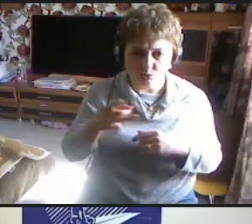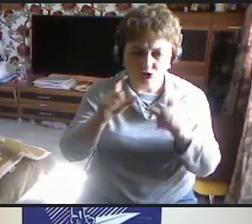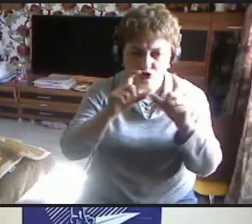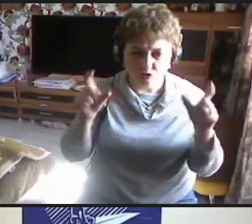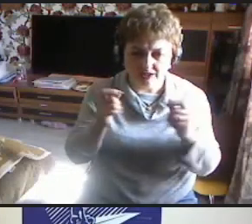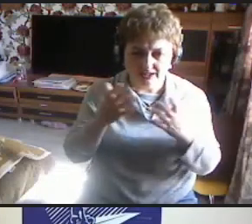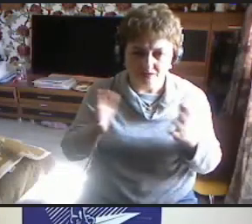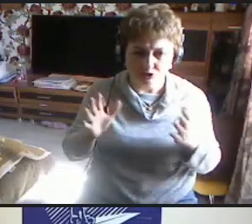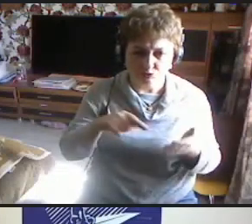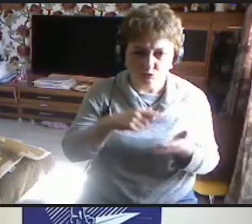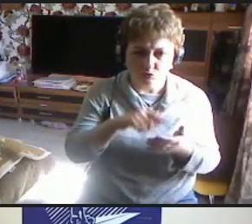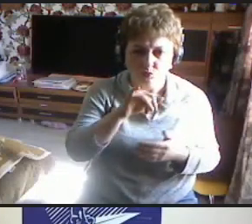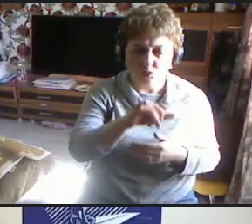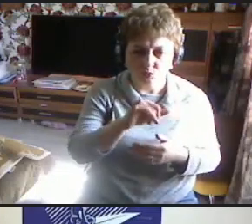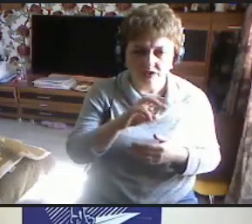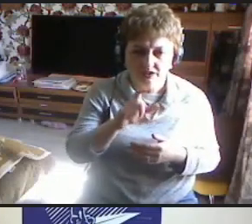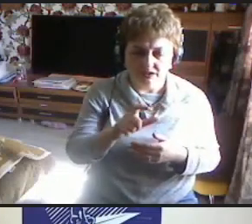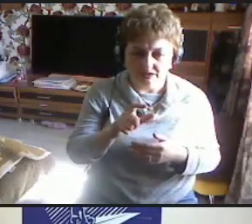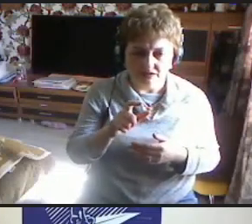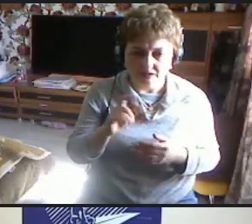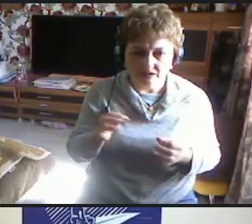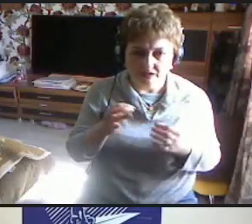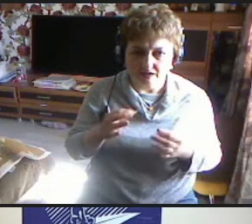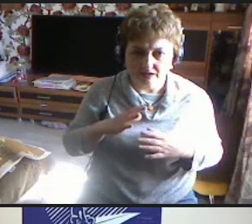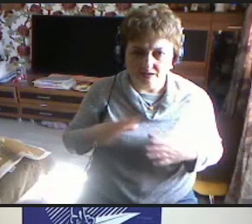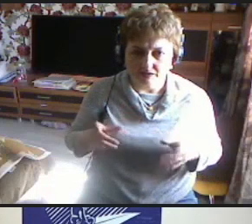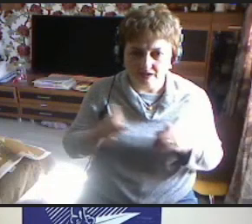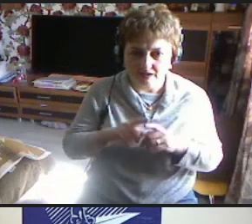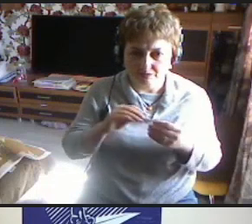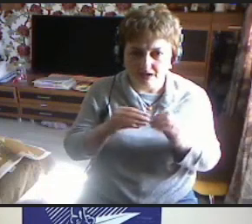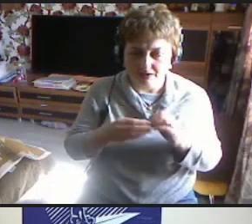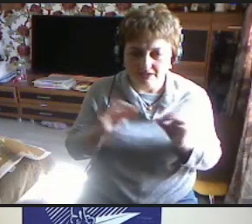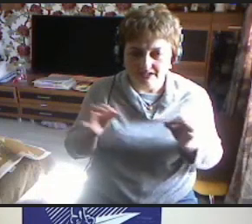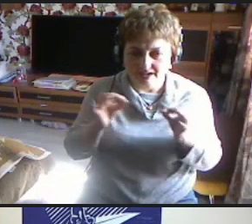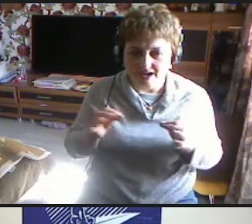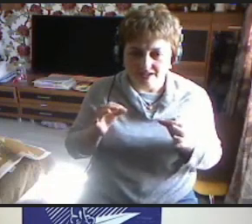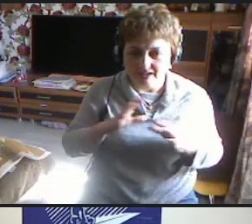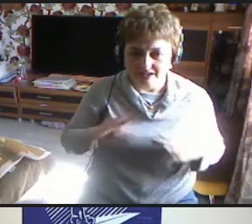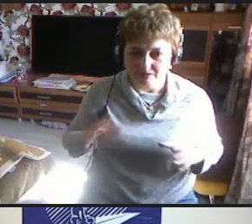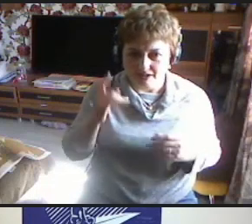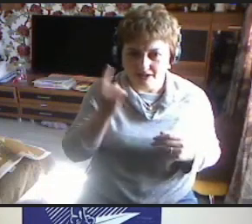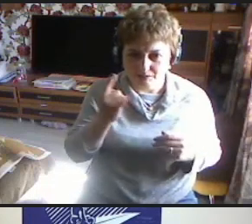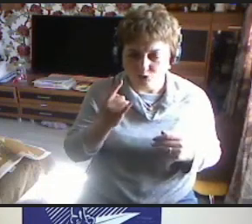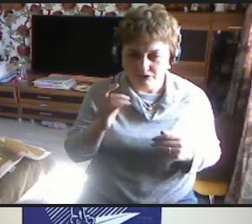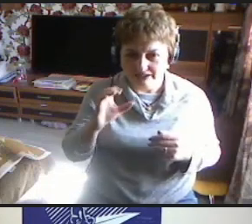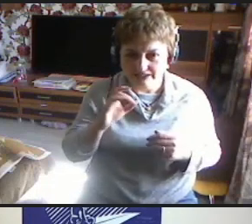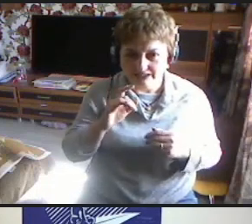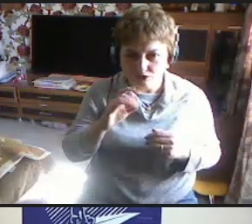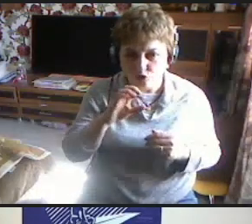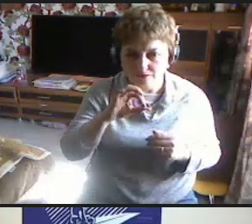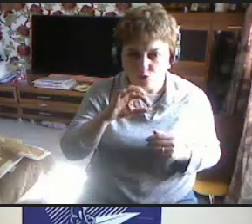них, так сказать, сроду не было, да, таких проблем, никогда не было ребенка с ОВЗ или с инвалидностью, и